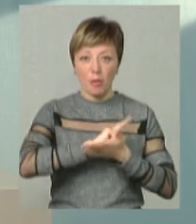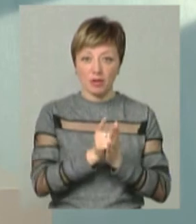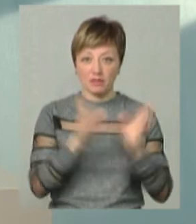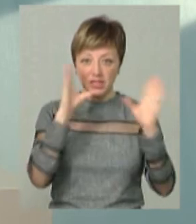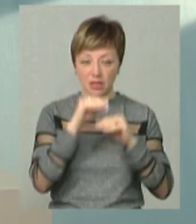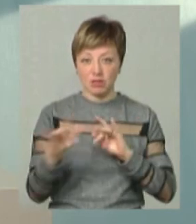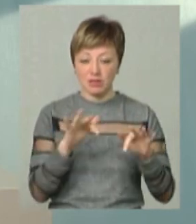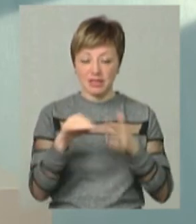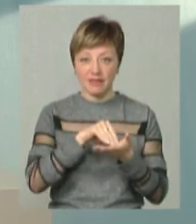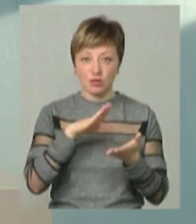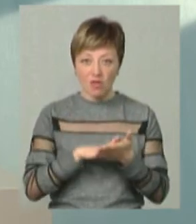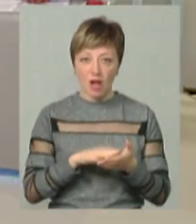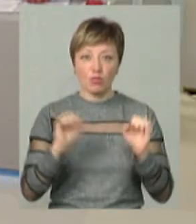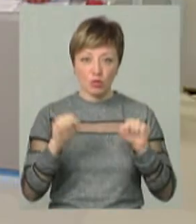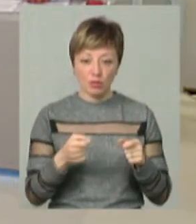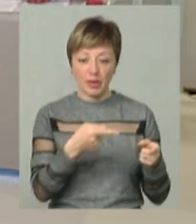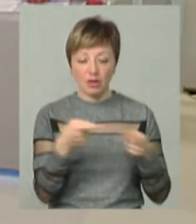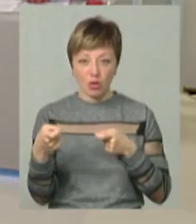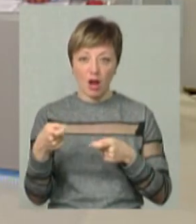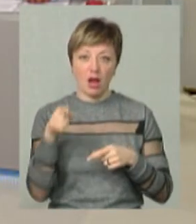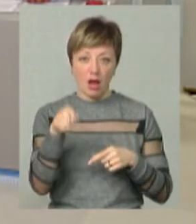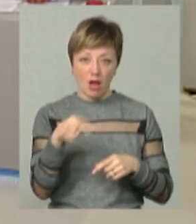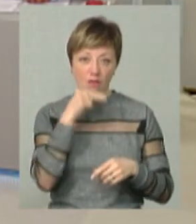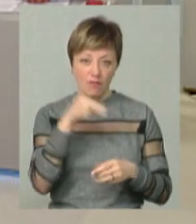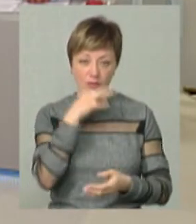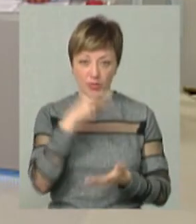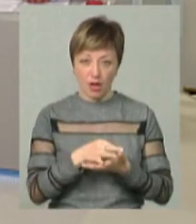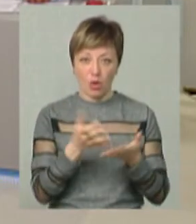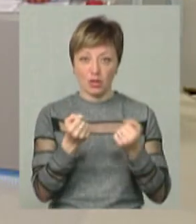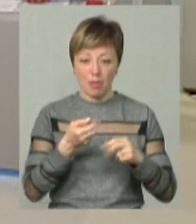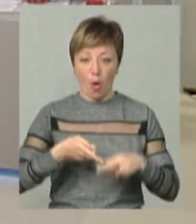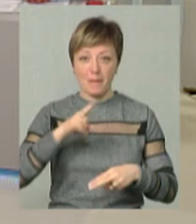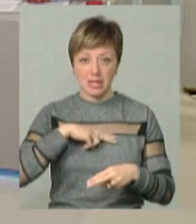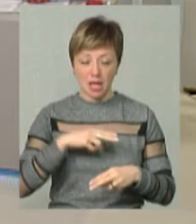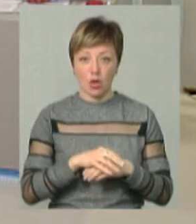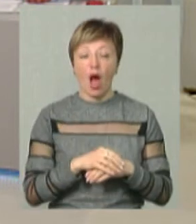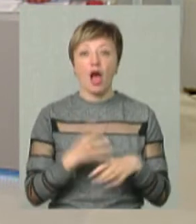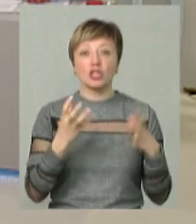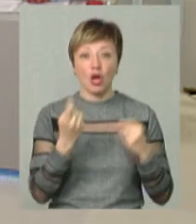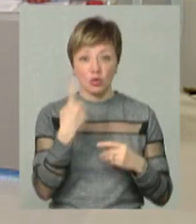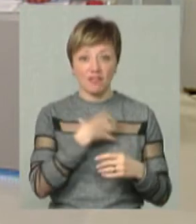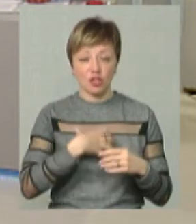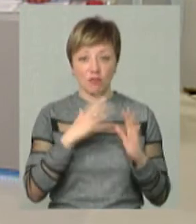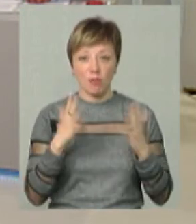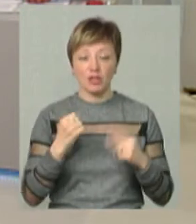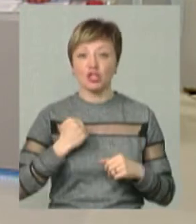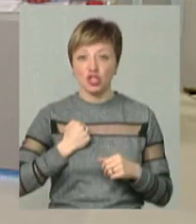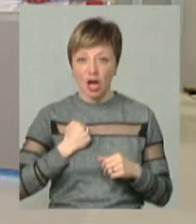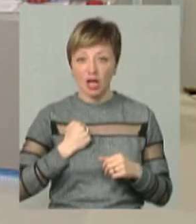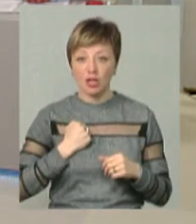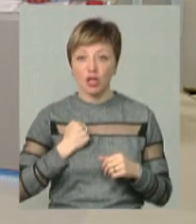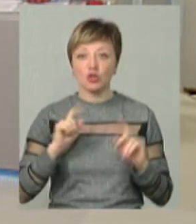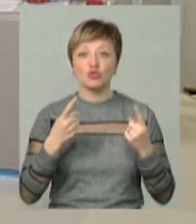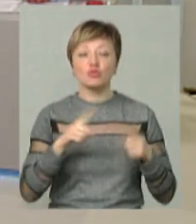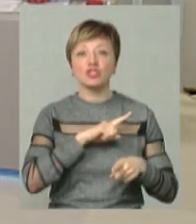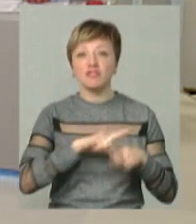встигнути швидко все зафіксувати, аби можна було притягнути агресора до відповідальності і отримати компенсацію. Є ще один важливий момент. На жаль, чому так все